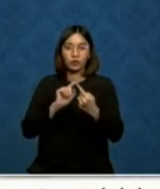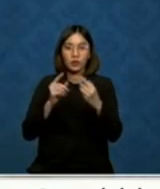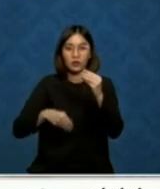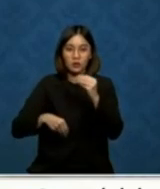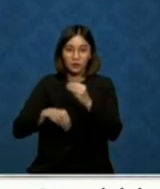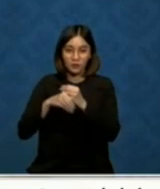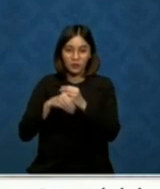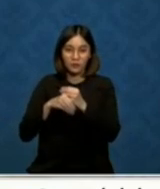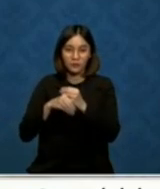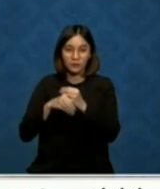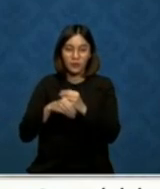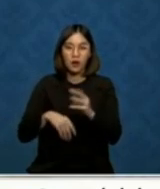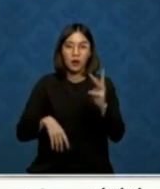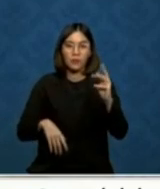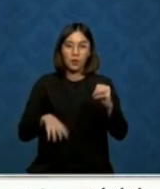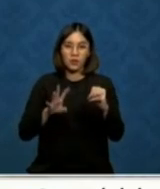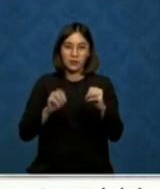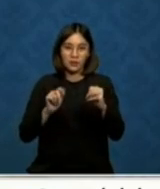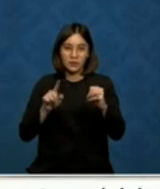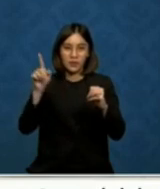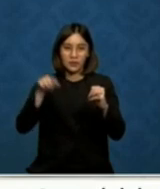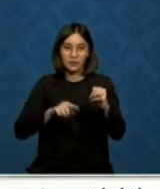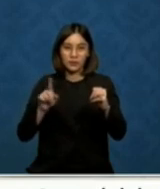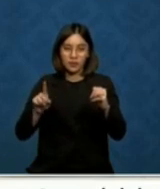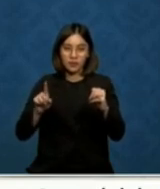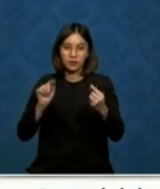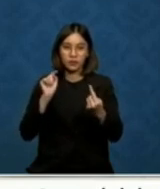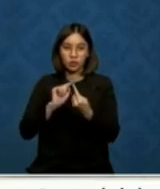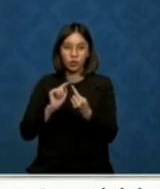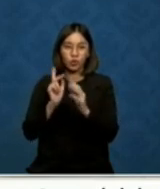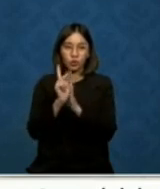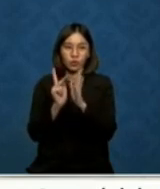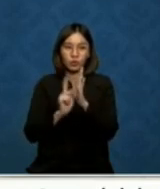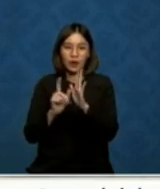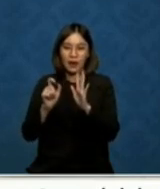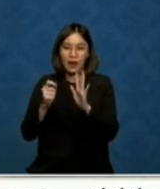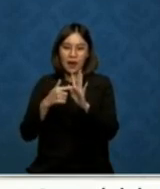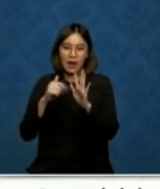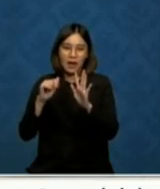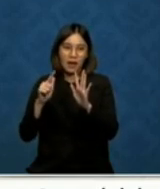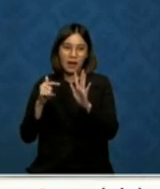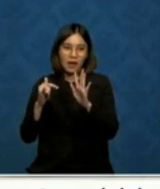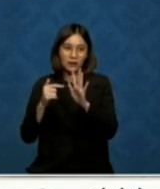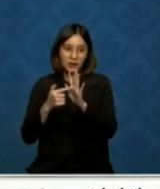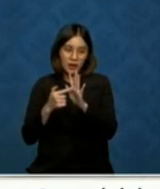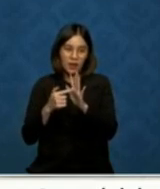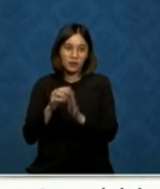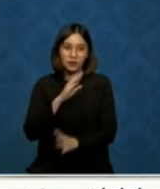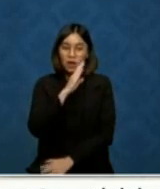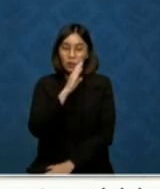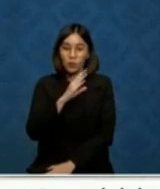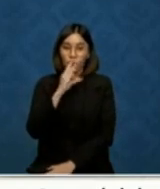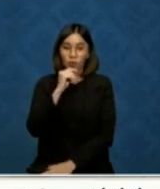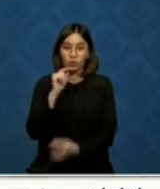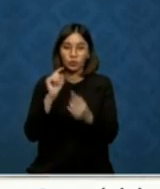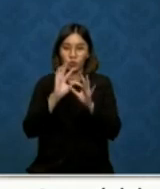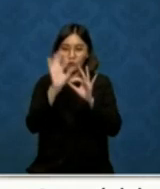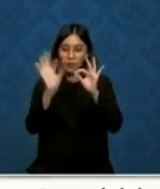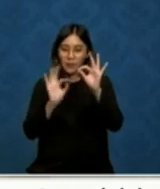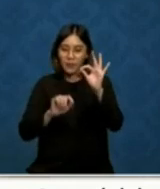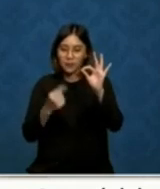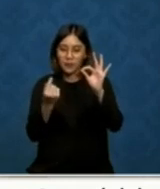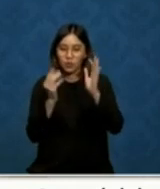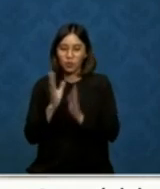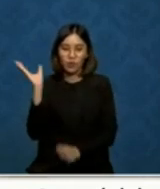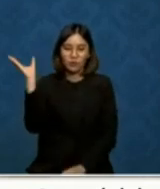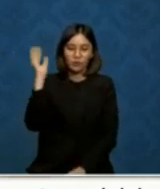พิ่มมาตรา41ทับ1แห่งประมวลกฎหมายอาญาถ้าผมอ้างแต่มาตรานี้คนฟังอ